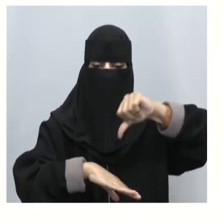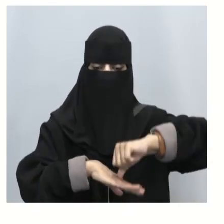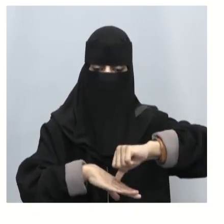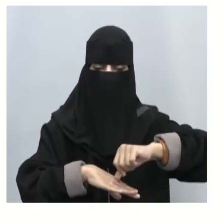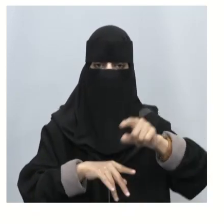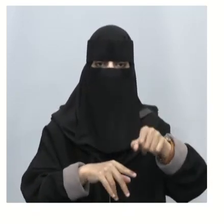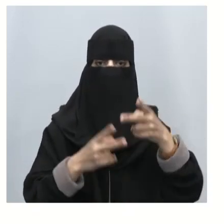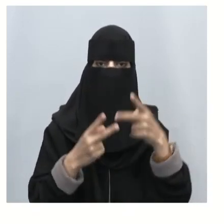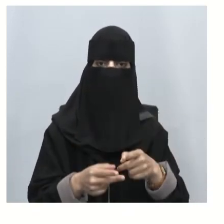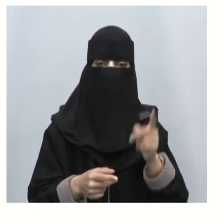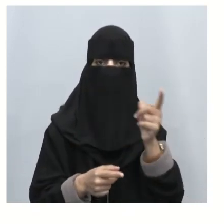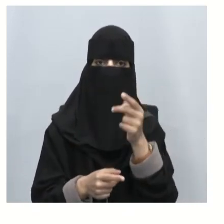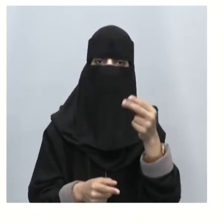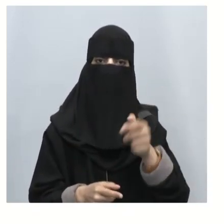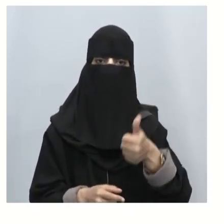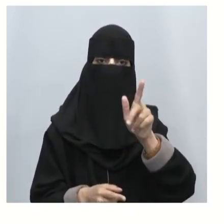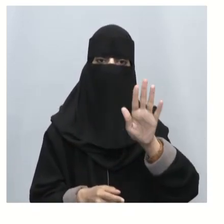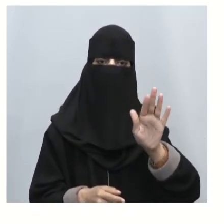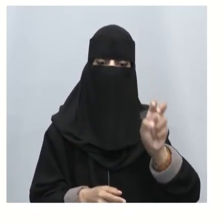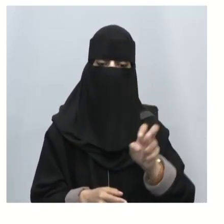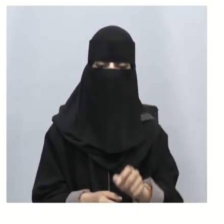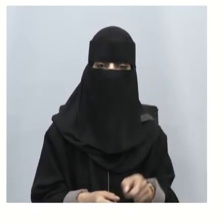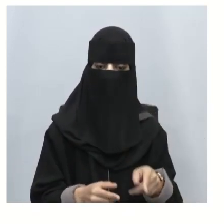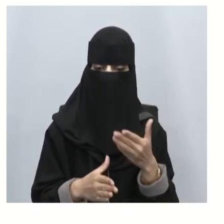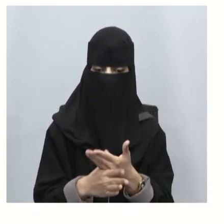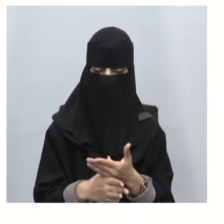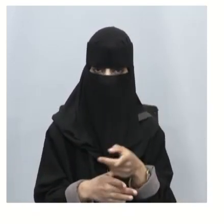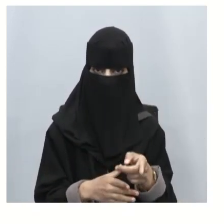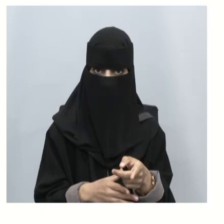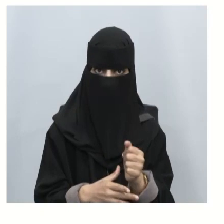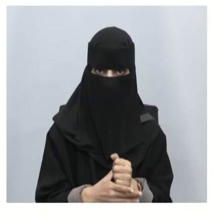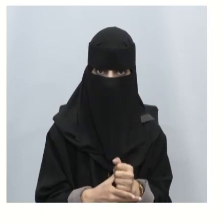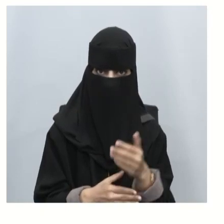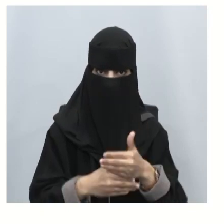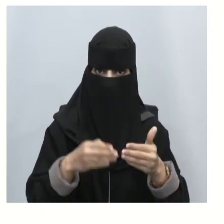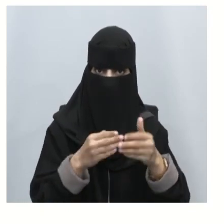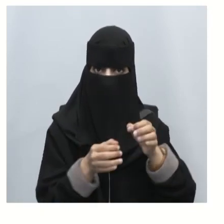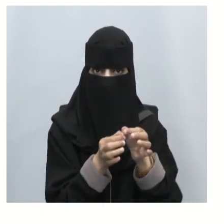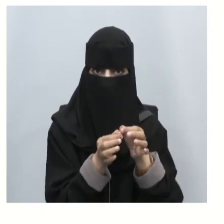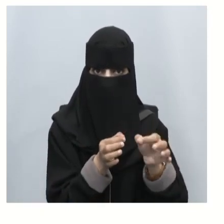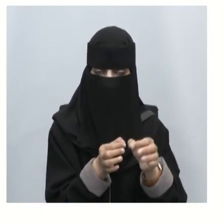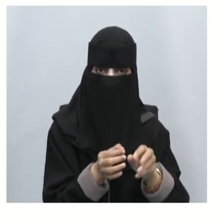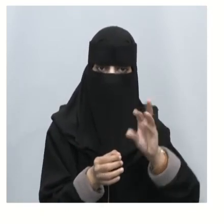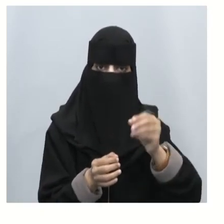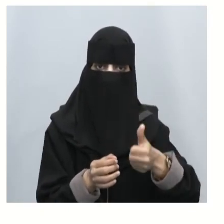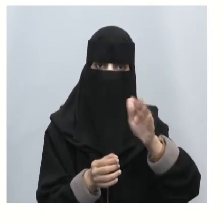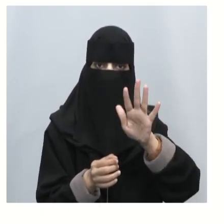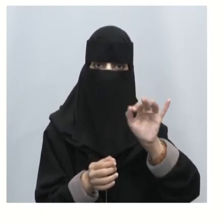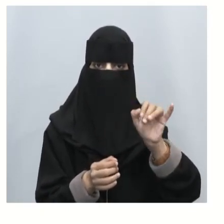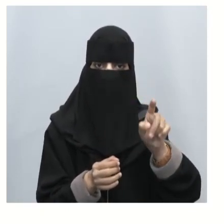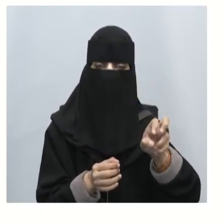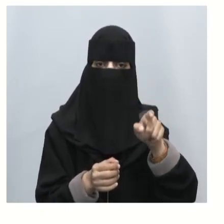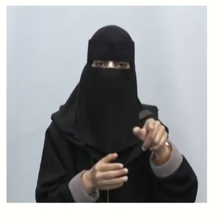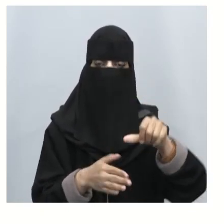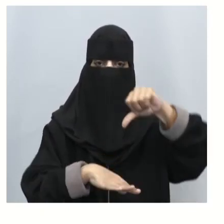للدوله العباسيه اذا السبب الذي جعل ابو العباس يبني مدينه الهاشميه في الانبار حتى